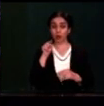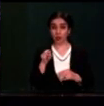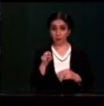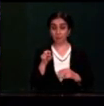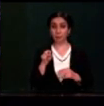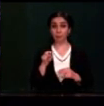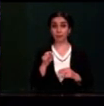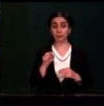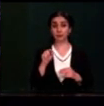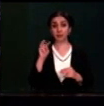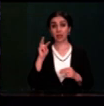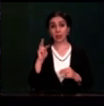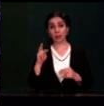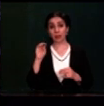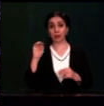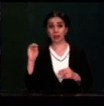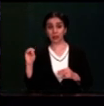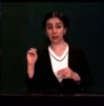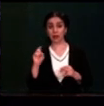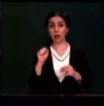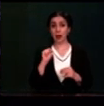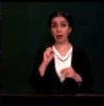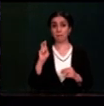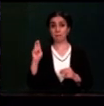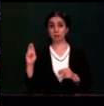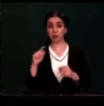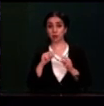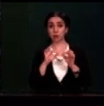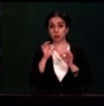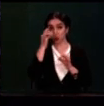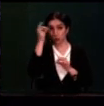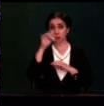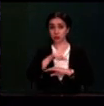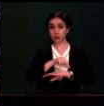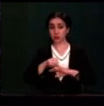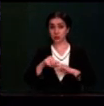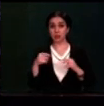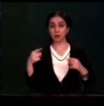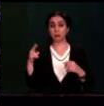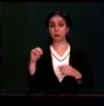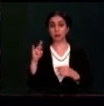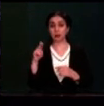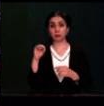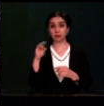demak, M, Y ham AB to'g'ri chiziqqa perpendikular bo'ladi.